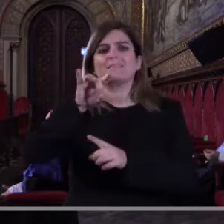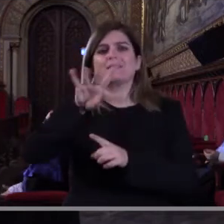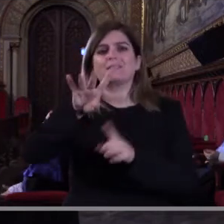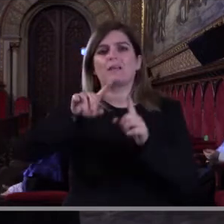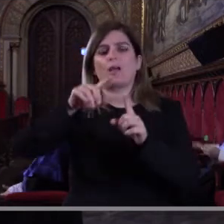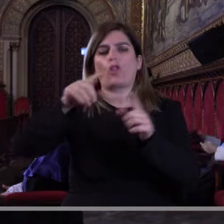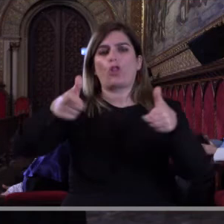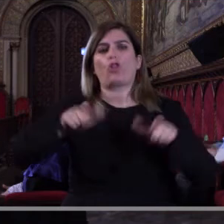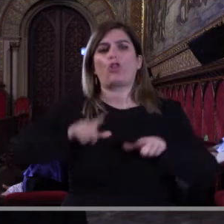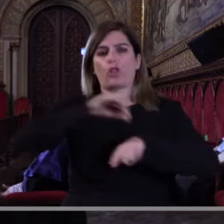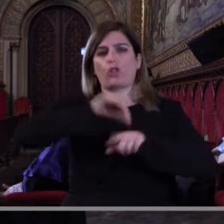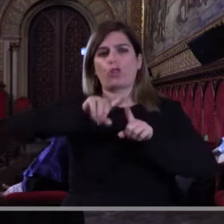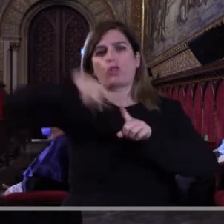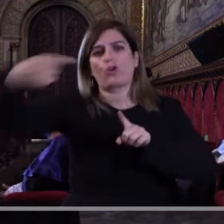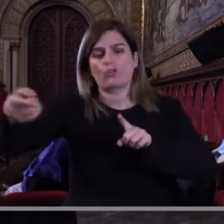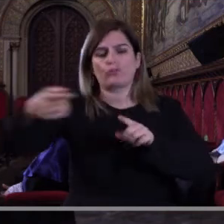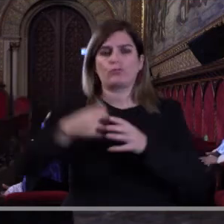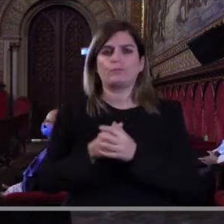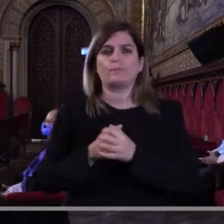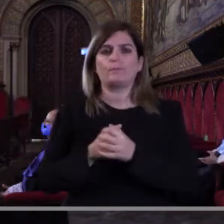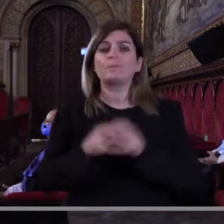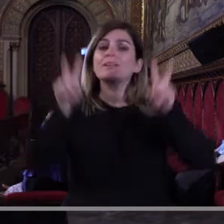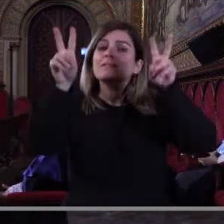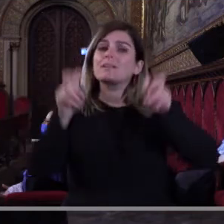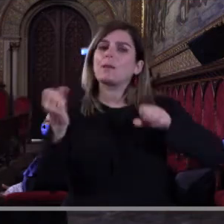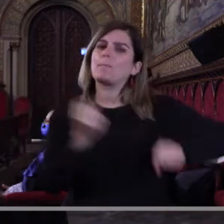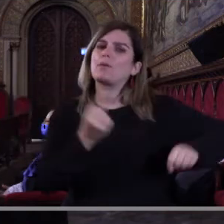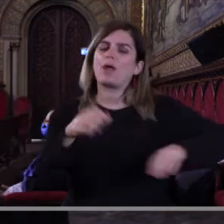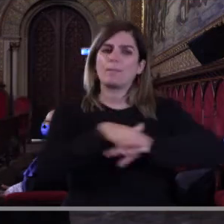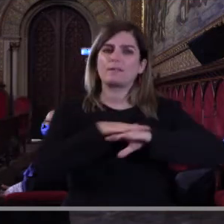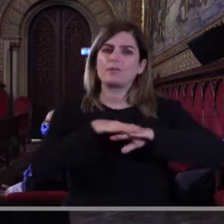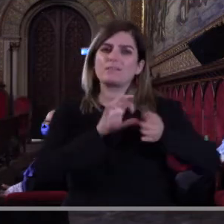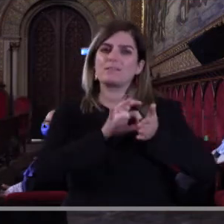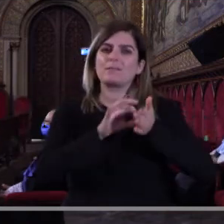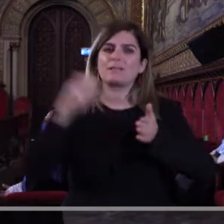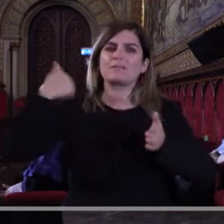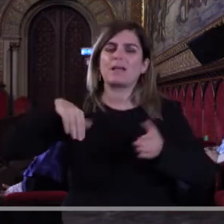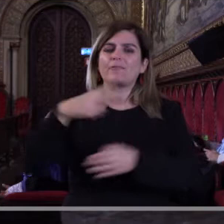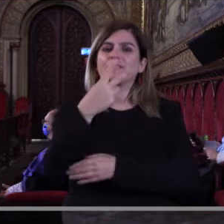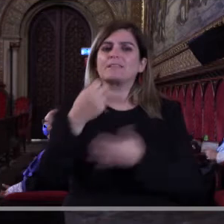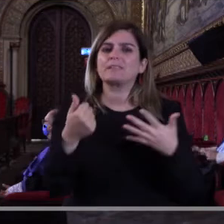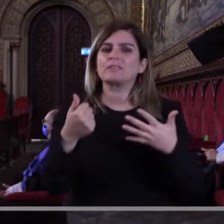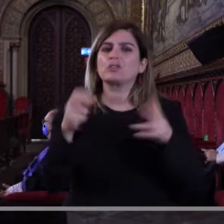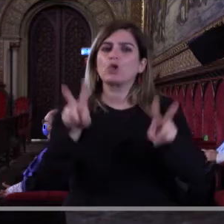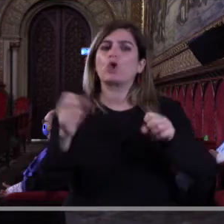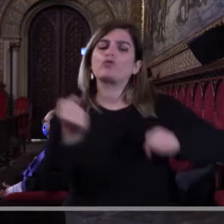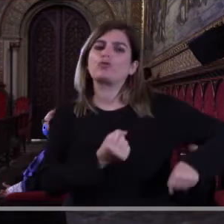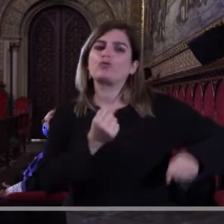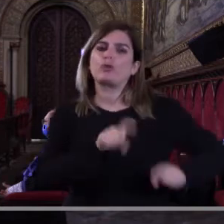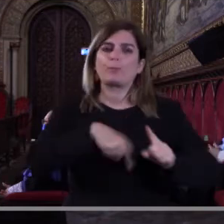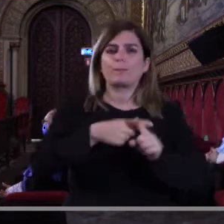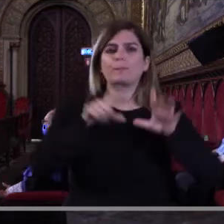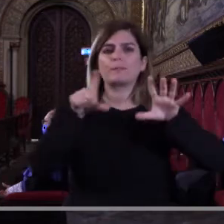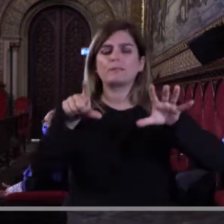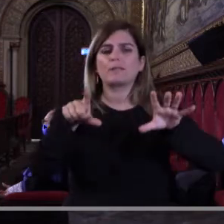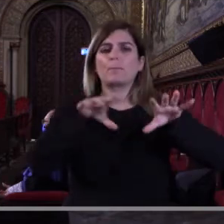postdoctorals. Pel que fa al personal d'administració i serveis, s'han creat 26 places de funcionari i 7 places